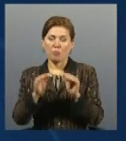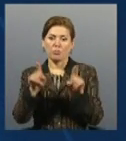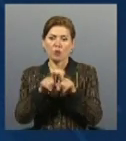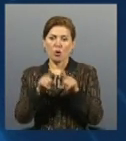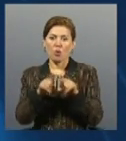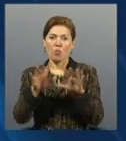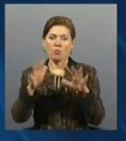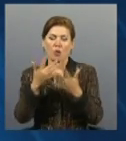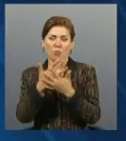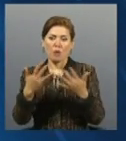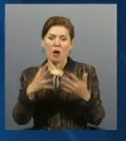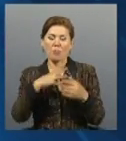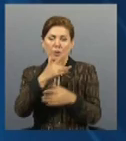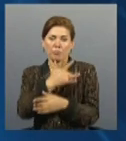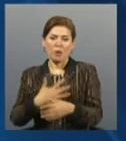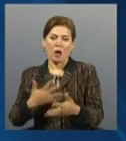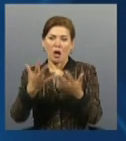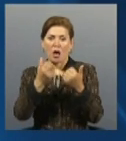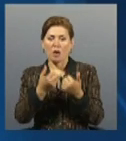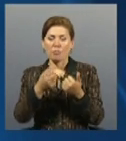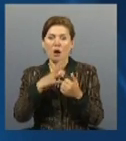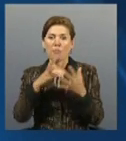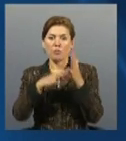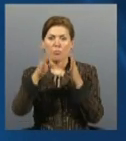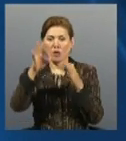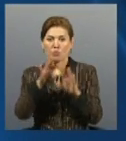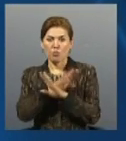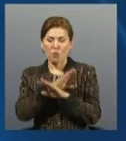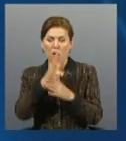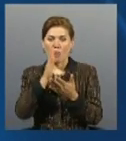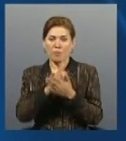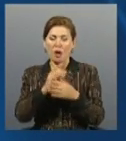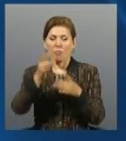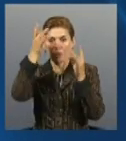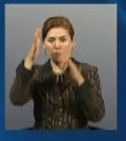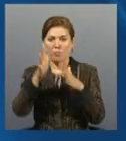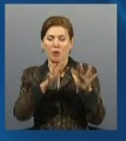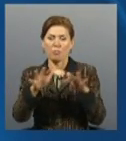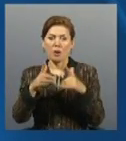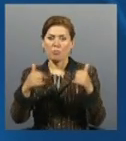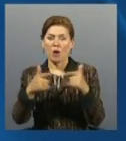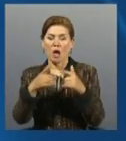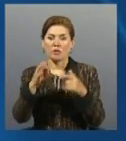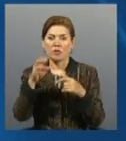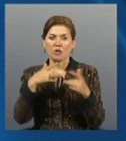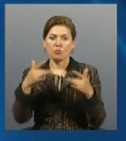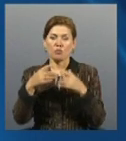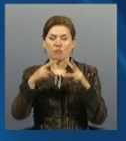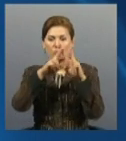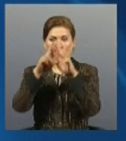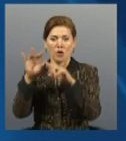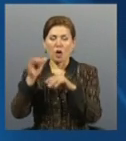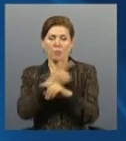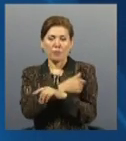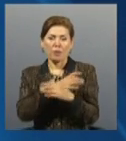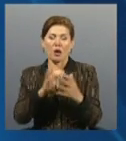оқыс оқиғалар салдарынан жарақат алғандардың өлімі 9%-ға азайған. Мерекелік жиынға еліміздің эстрада жұлдыздары да қатысып,